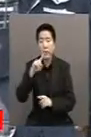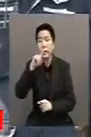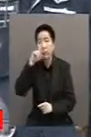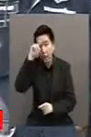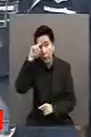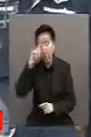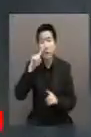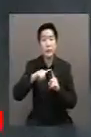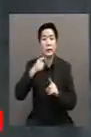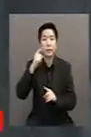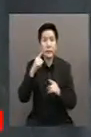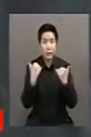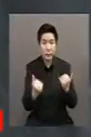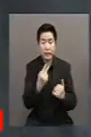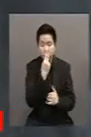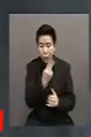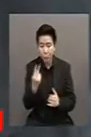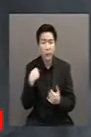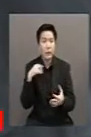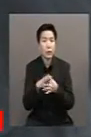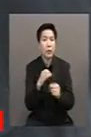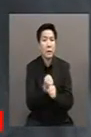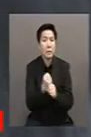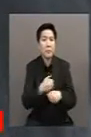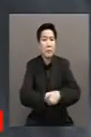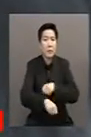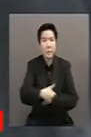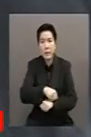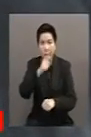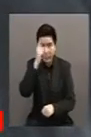ด้วยนะคะ ครับเดี๋ยวต้องรอดูกันนะครับว่าจะมีการปฏิบัติการอีกครั้งเมื่อไหร่กันแน่นะครับ